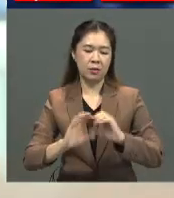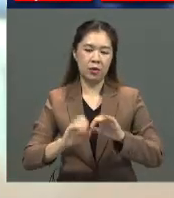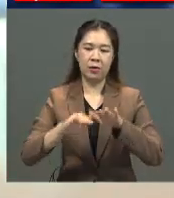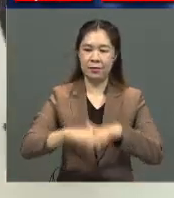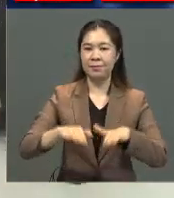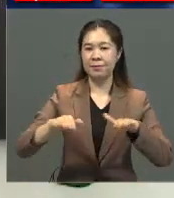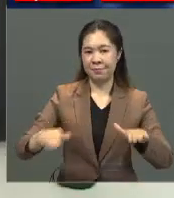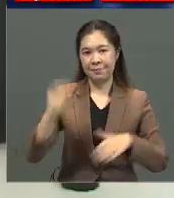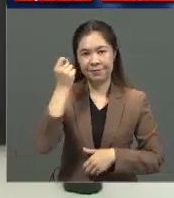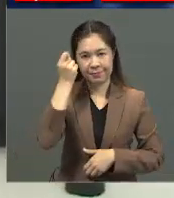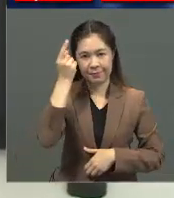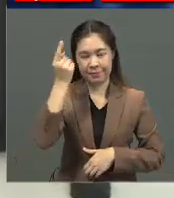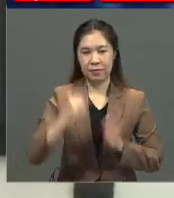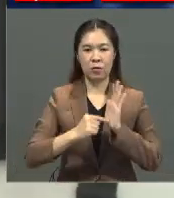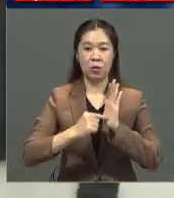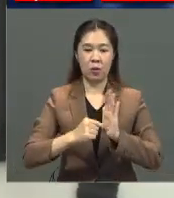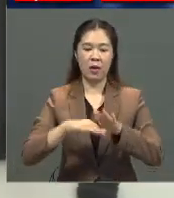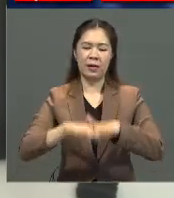ขวบนักเรียนส่วนใหญ่จะเป็นมุสลิมนะคะซึ่งทางศูนย์ก็จะงดกิจกรรมบางอย่างที่สุ่มเสี่ยงต่อการใกล้ชิดกันอย่างเช่นการฝึกละหมาดหรือว่าการเล่นแบบเป็นกลุ่มส่วนการเรียนก็จะจำกัดนักเรียนหรือห้องละยี่สิบคนจะทำความสะอาดพื้นที่พ่นทำความสะอาดฆ่าเชื้อเครื่องเล่นอุปกรณ์การเรียนทุกอย่างทางกรุงเทพฯก็ยังไม่ครูต้องทำความเข้าใจกับผู้ปกครองและก็สอนเด็กให้เข้าใจถึงโลกโครง29